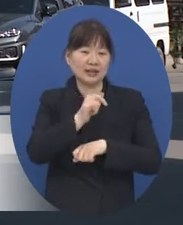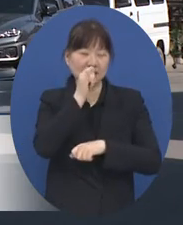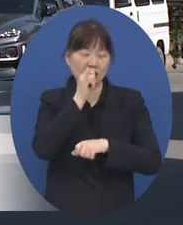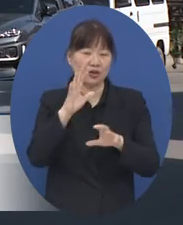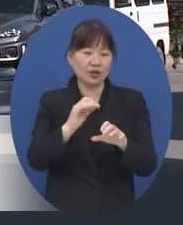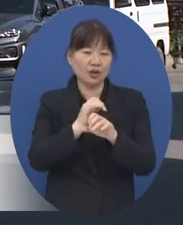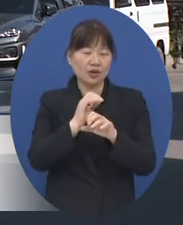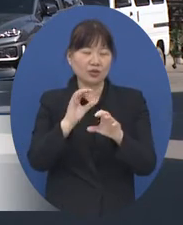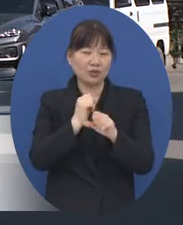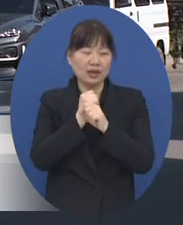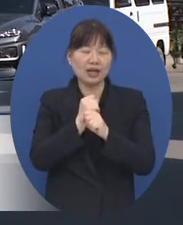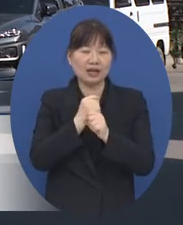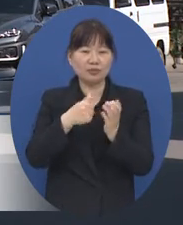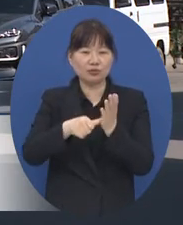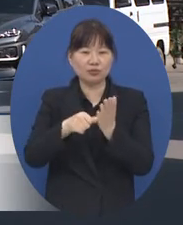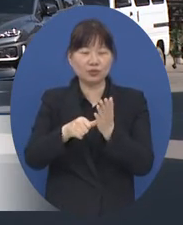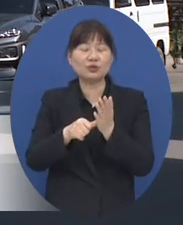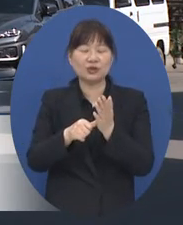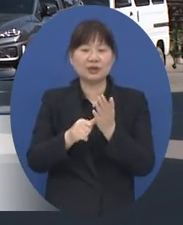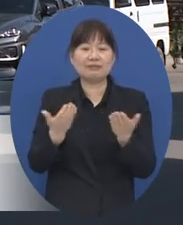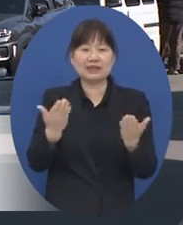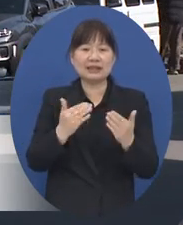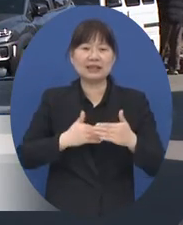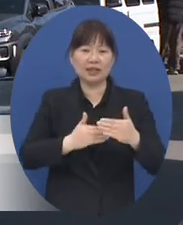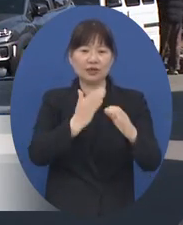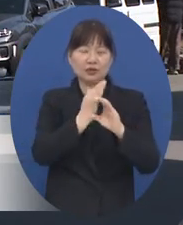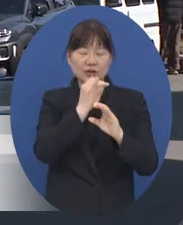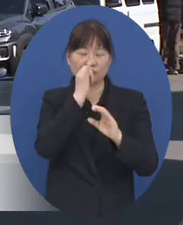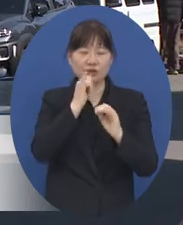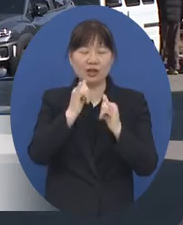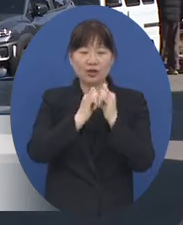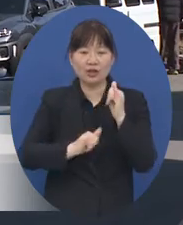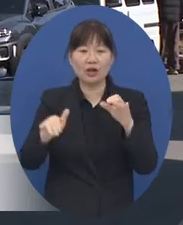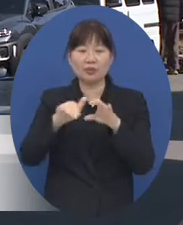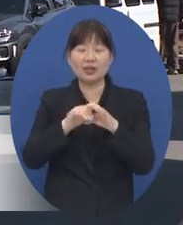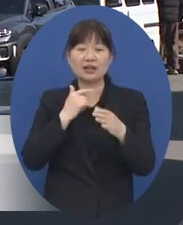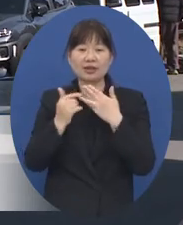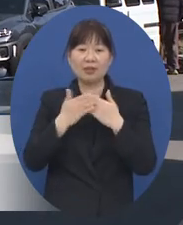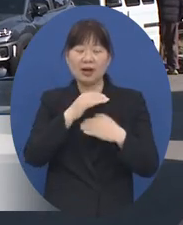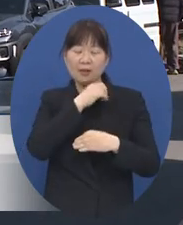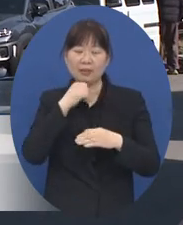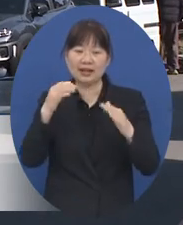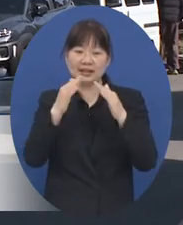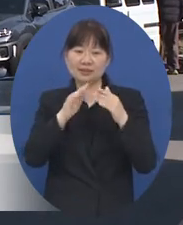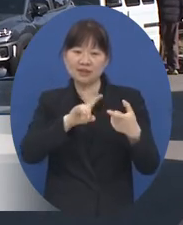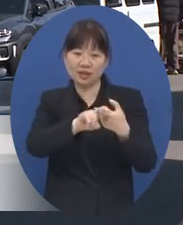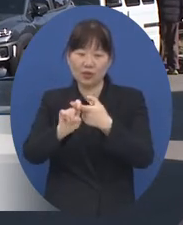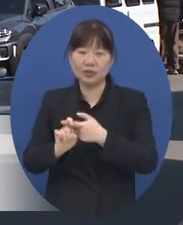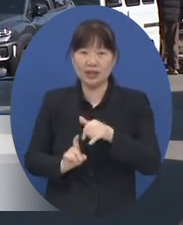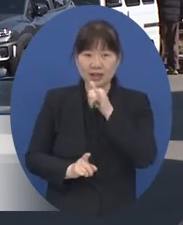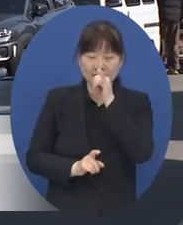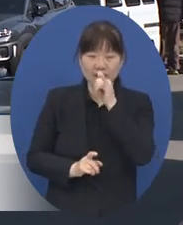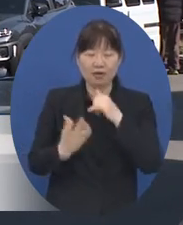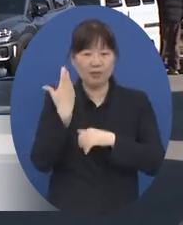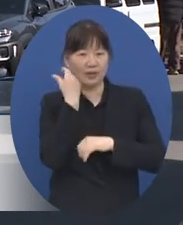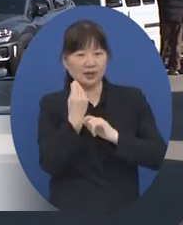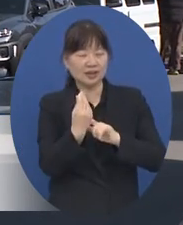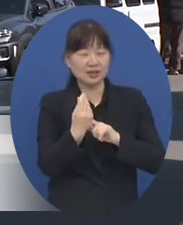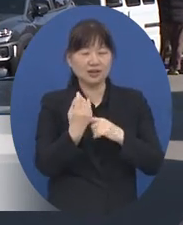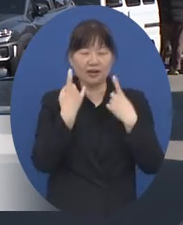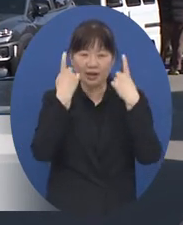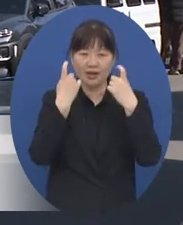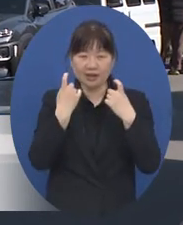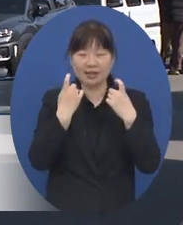통합적인 상품화 작업을 하고자 하고요. 역사, 문화, 체험, 맛집 등과 연계한 매력적인